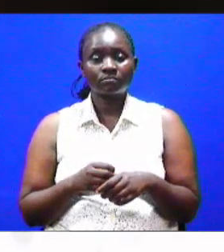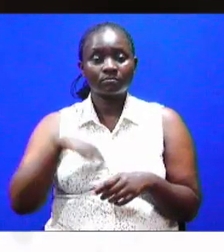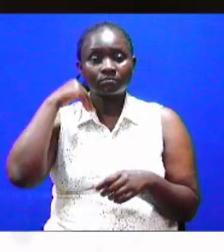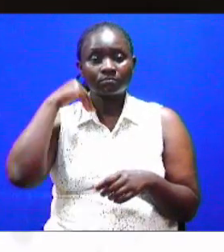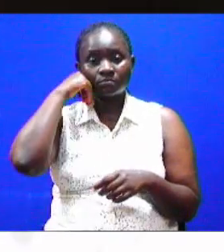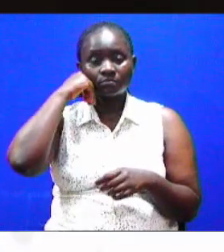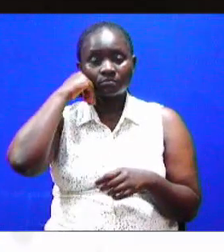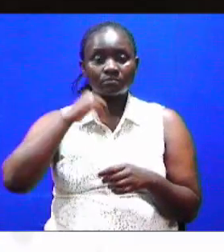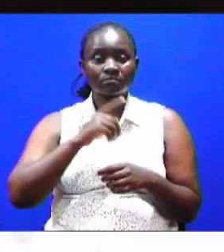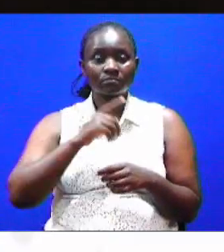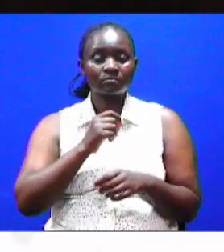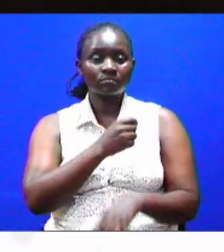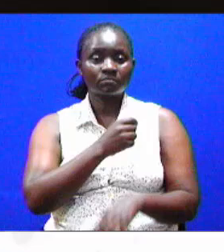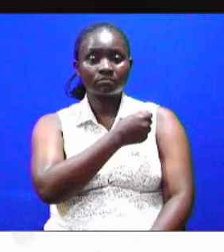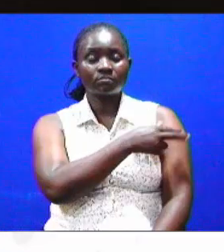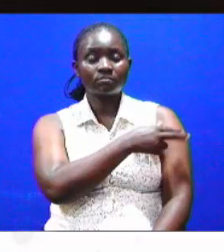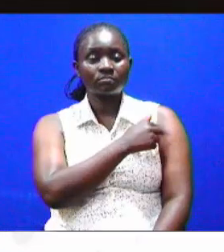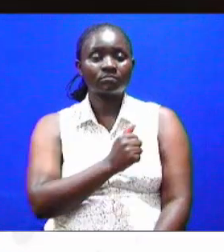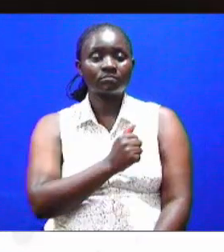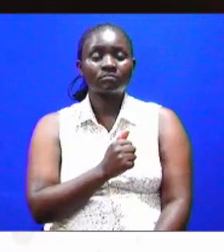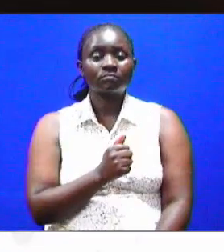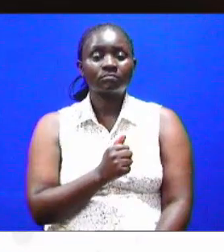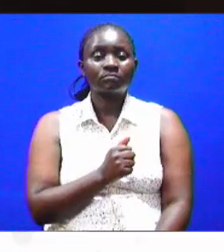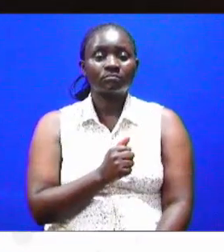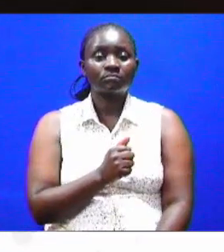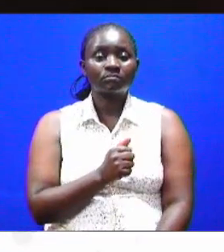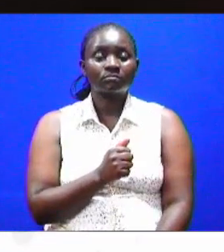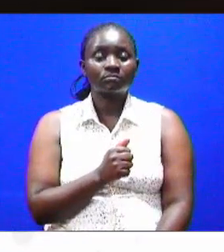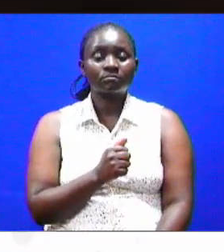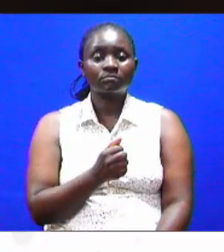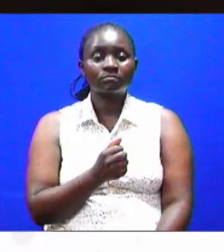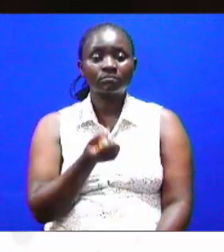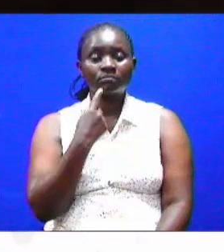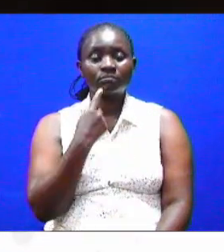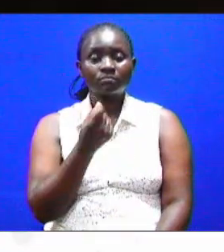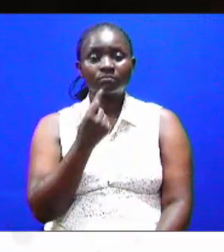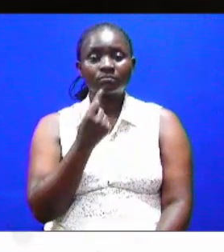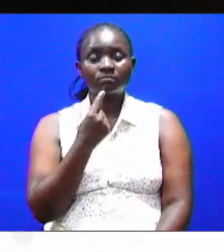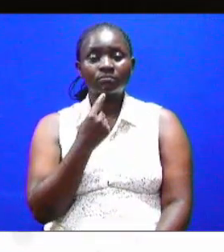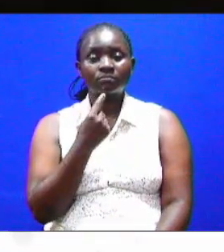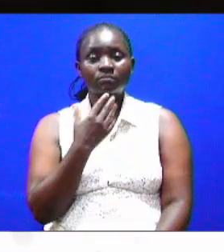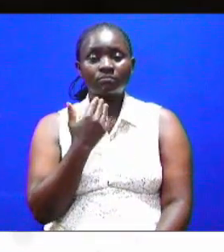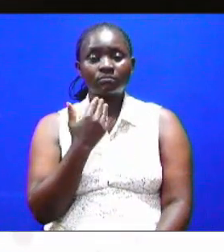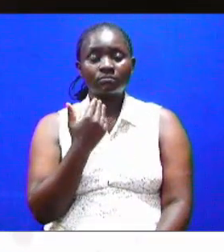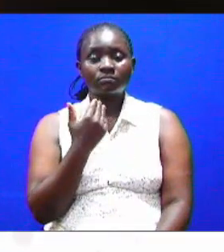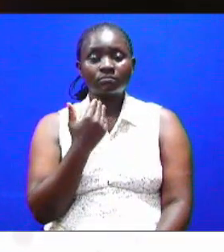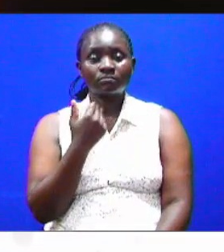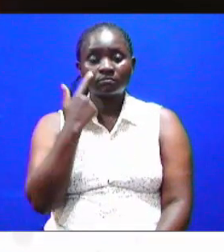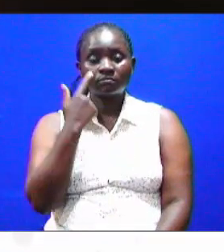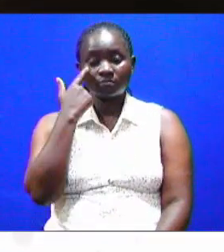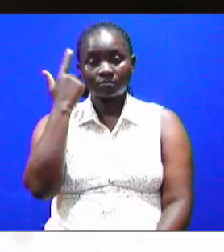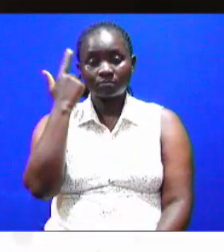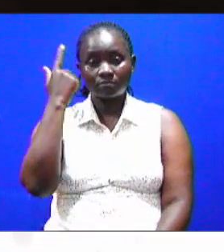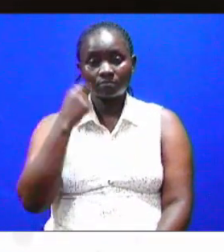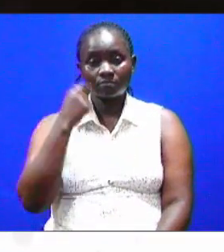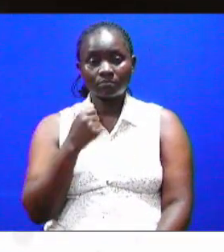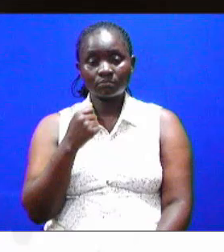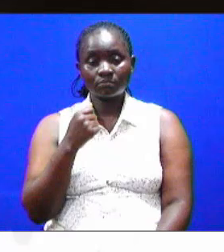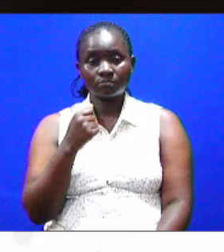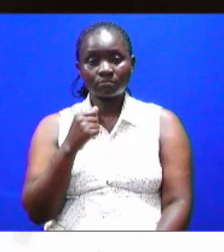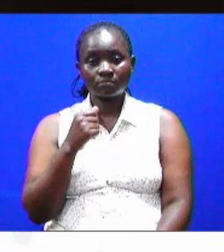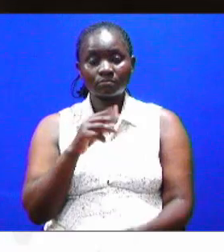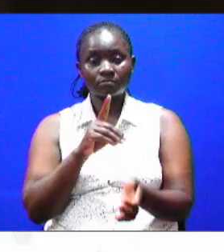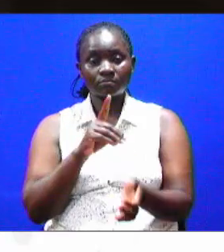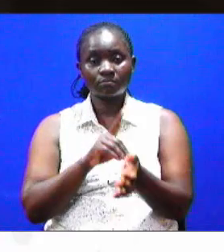gitari twairwe amaliogo maya tobwate koboko abanyagitari baitu batusugurikeire